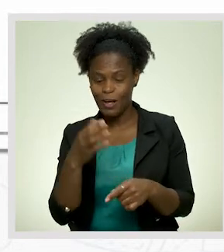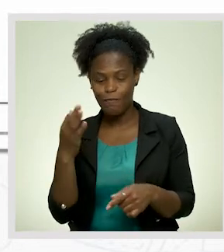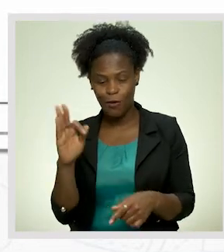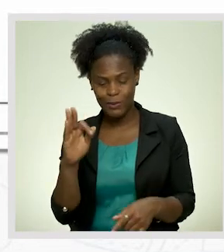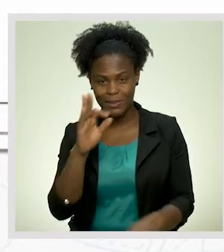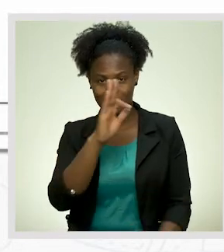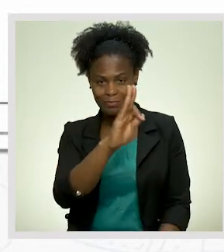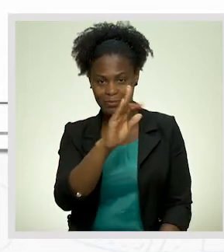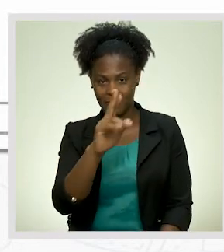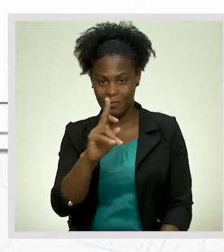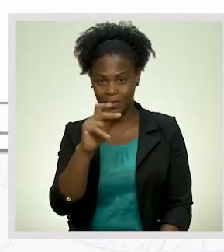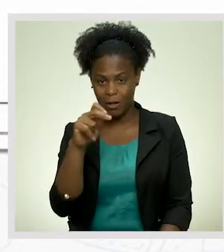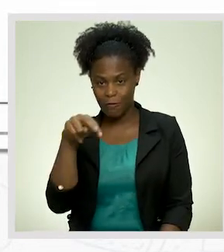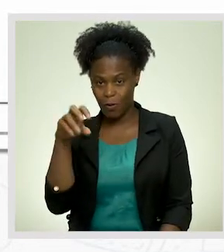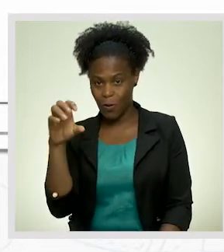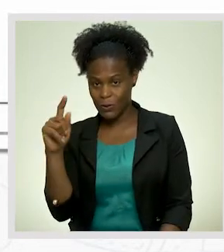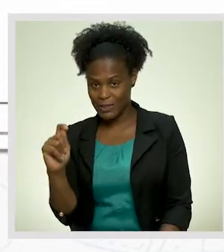France.